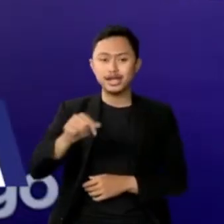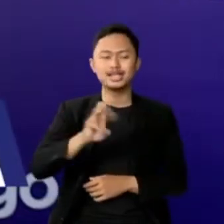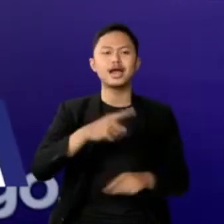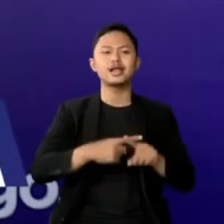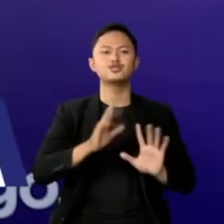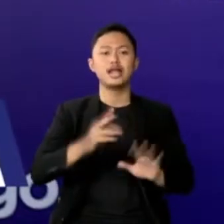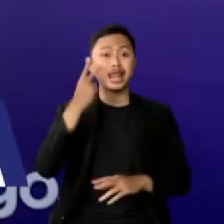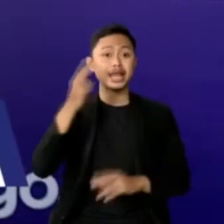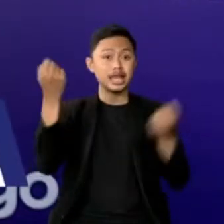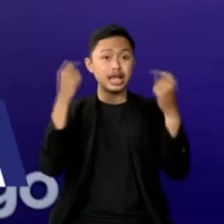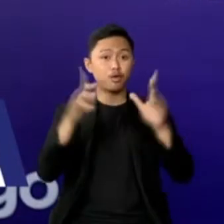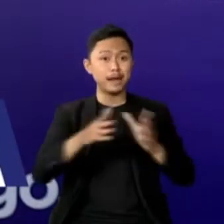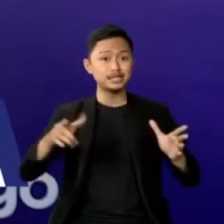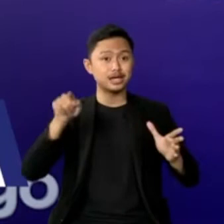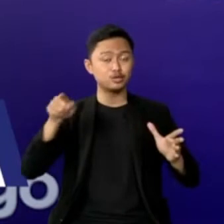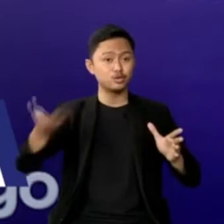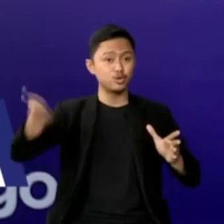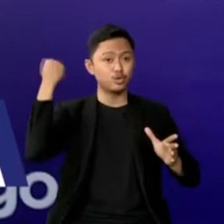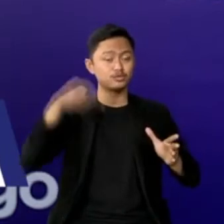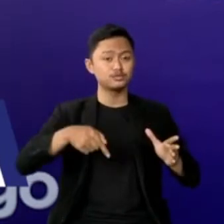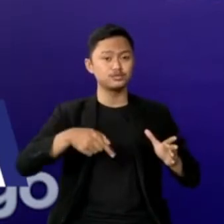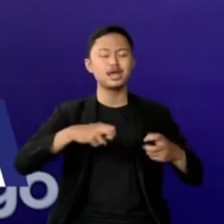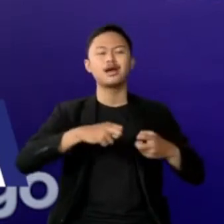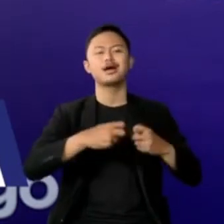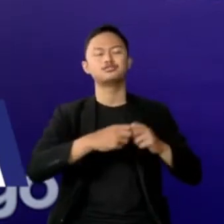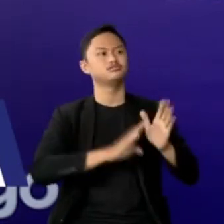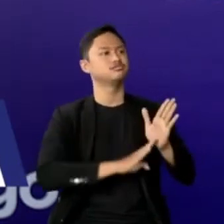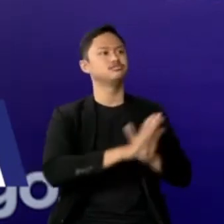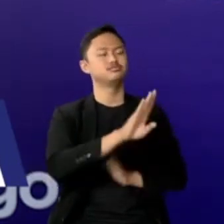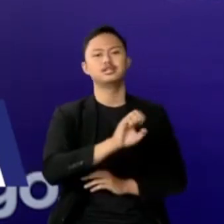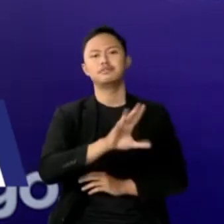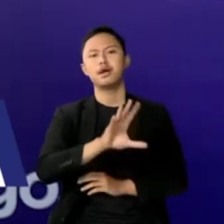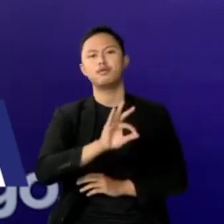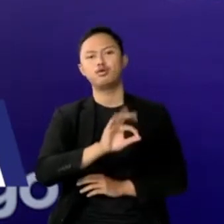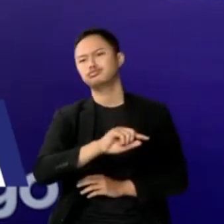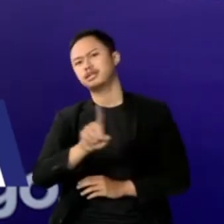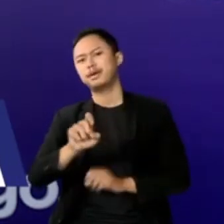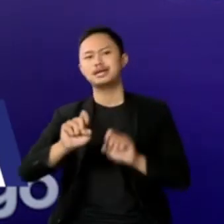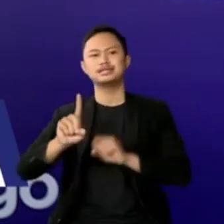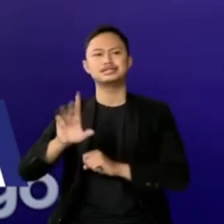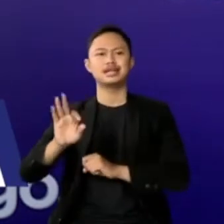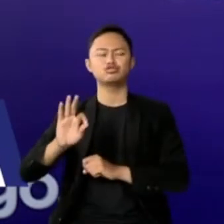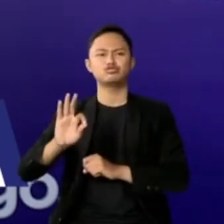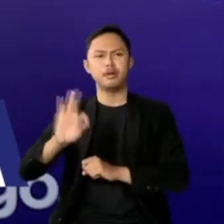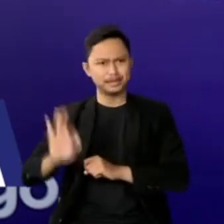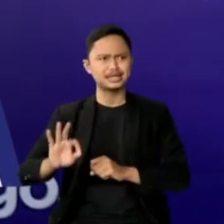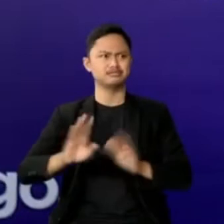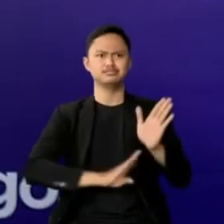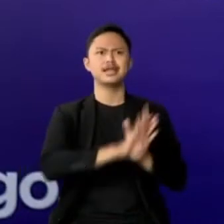dari libur panjang itu mengakibatkan peningkatan kasus antara 50-100 persen